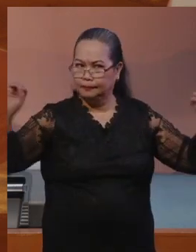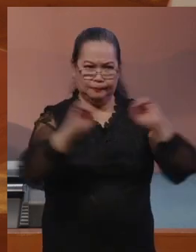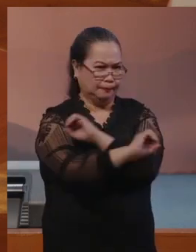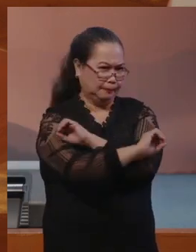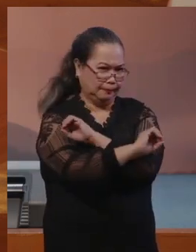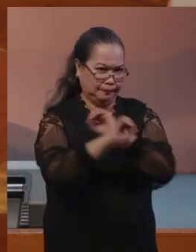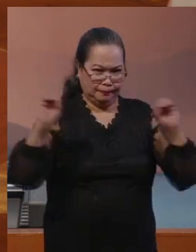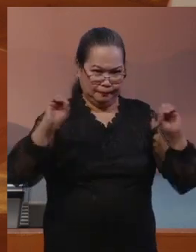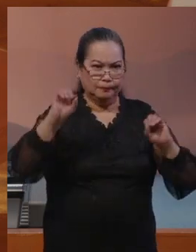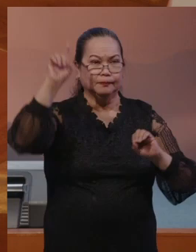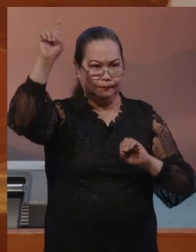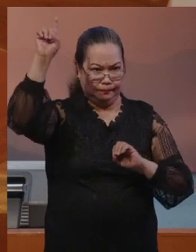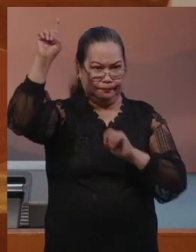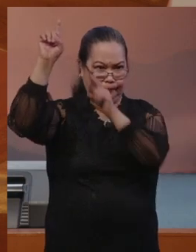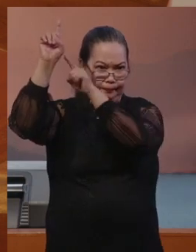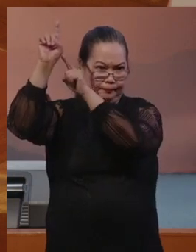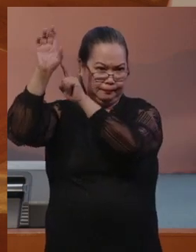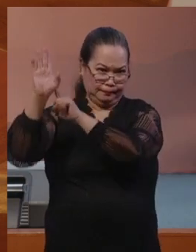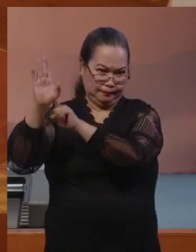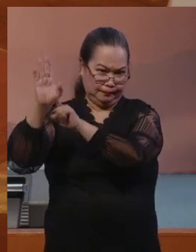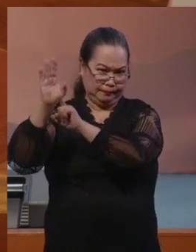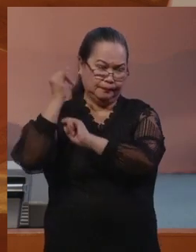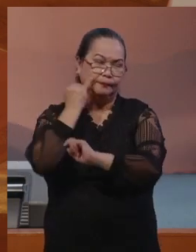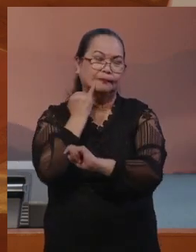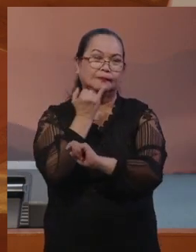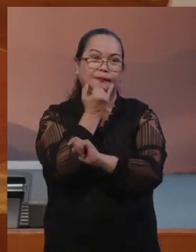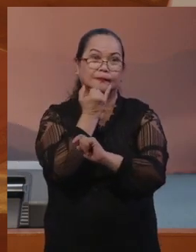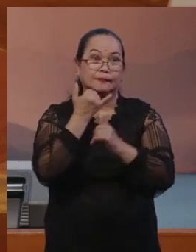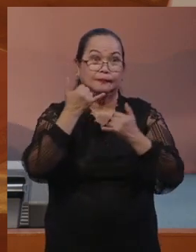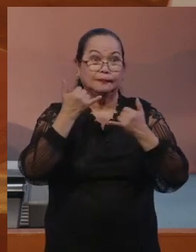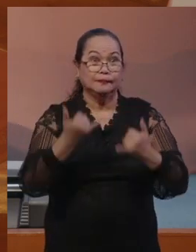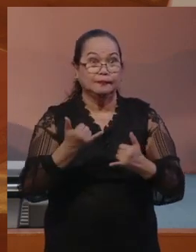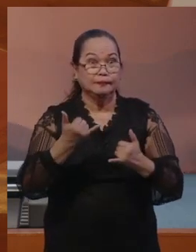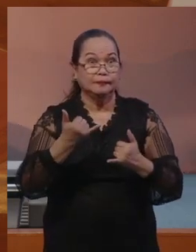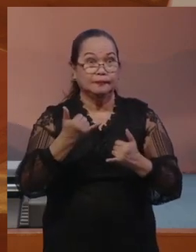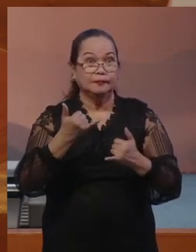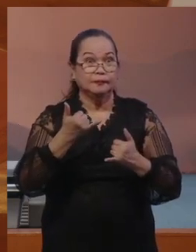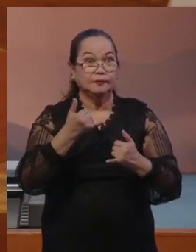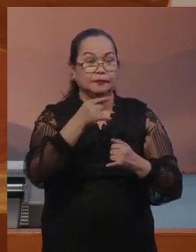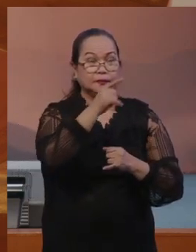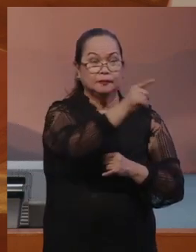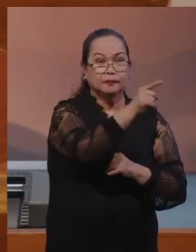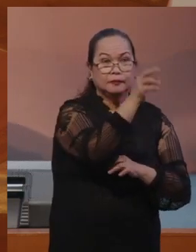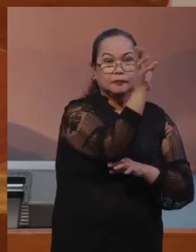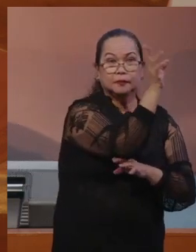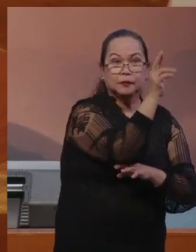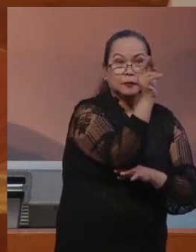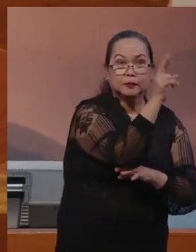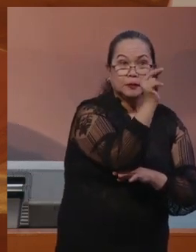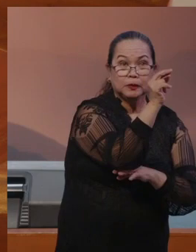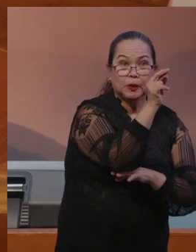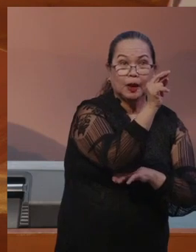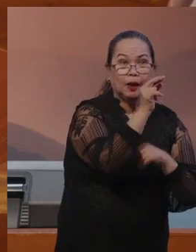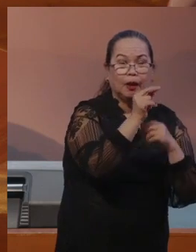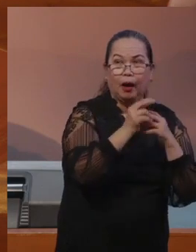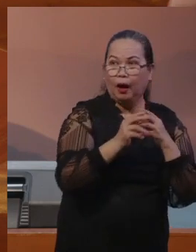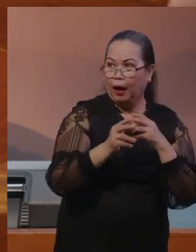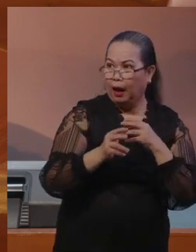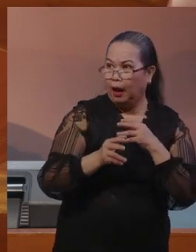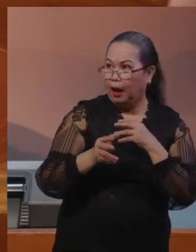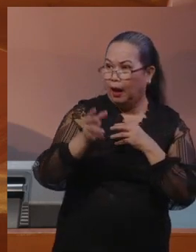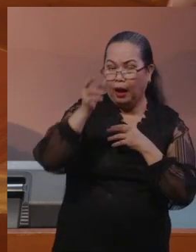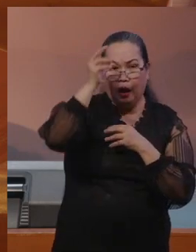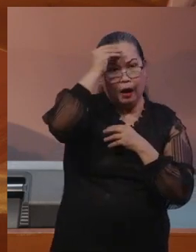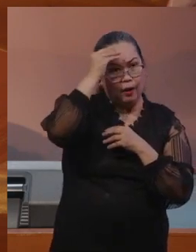Sinabi niya yun sa Israel. Pero ngayon, lumalabas sa labi ng isang paganong hentil,